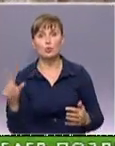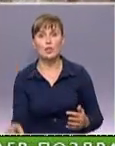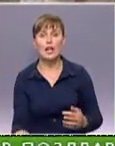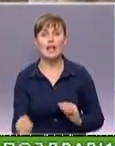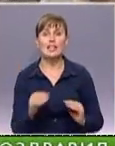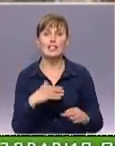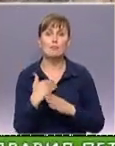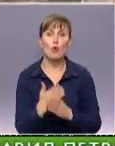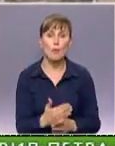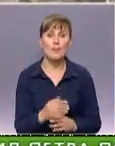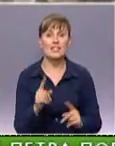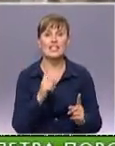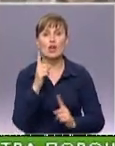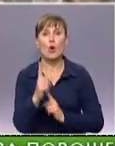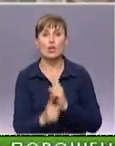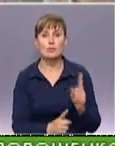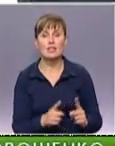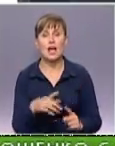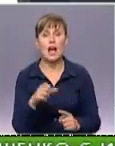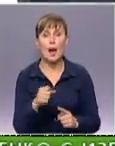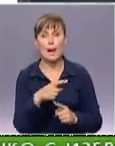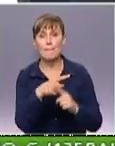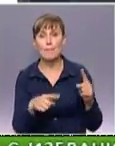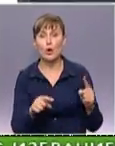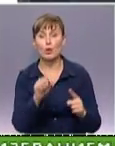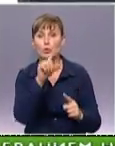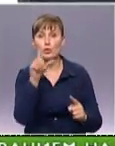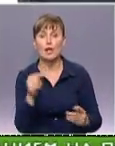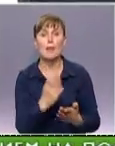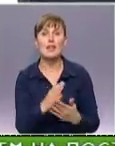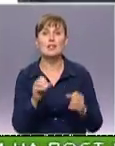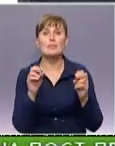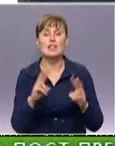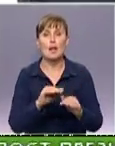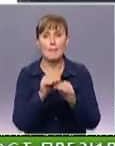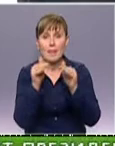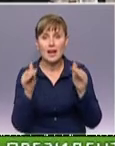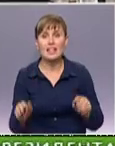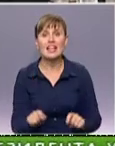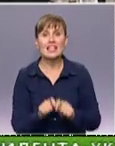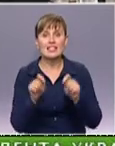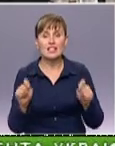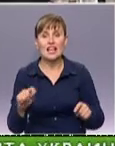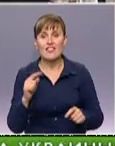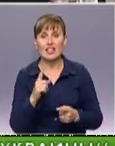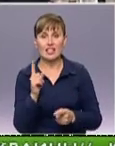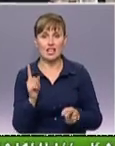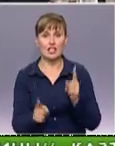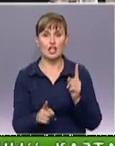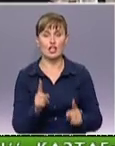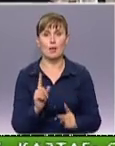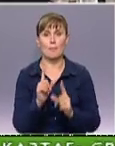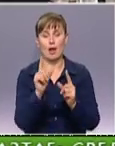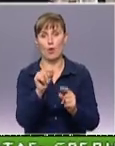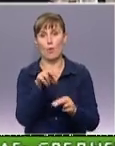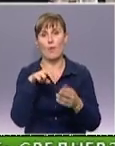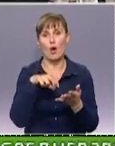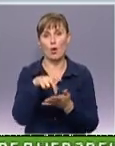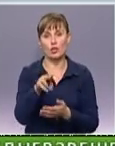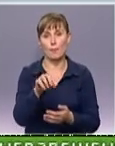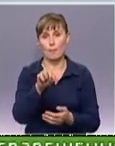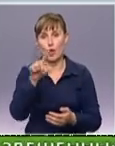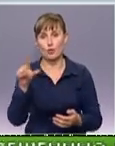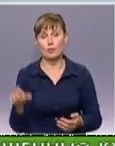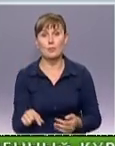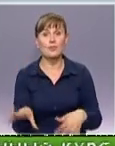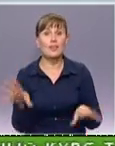выстроен с помощью изображений космоса, а пол лунного модуля имеет специальное покрытие, создающее эффект настоящей походки по Луне. Все